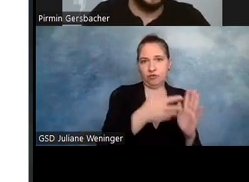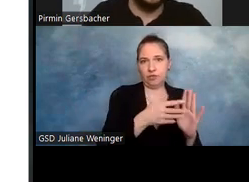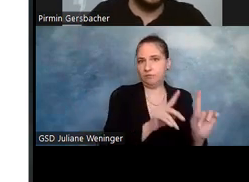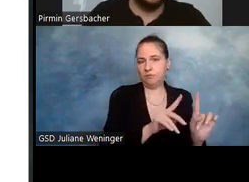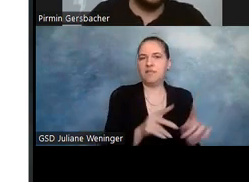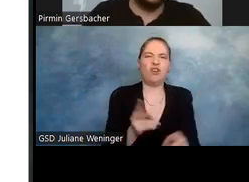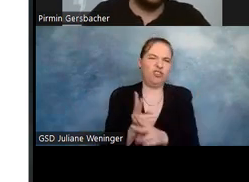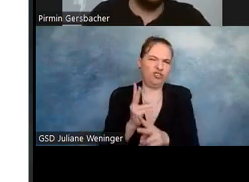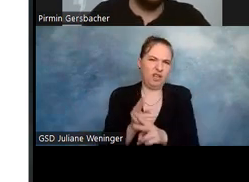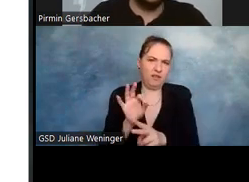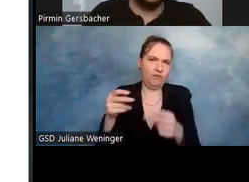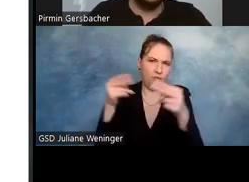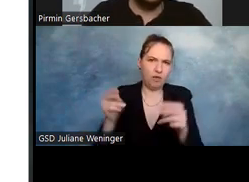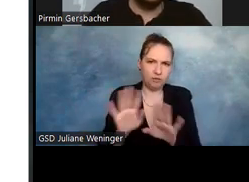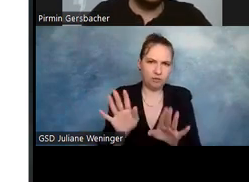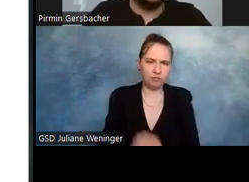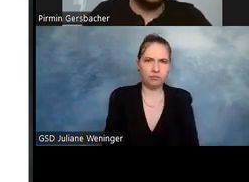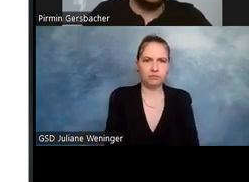man eben so etwas entwickelt.